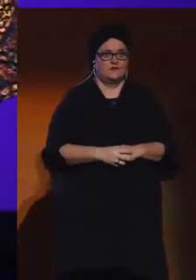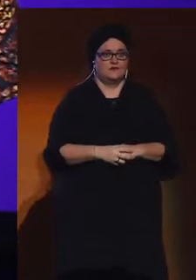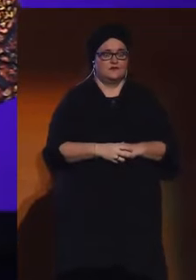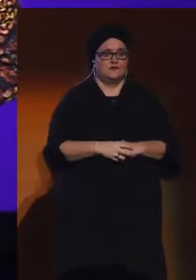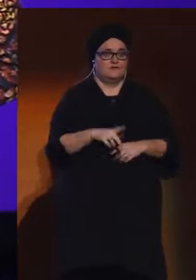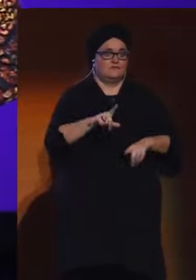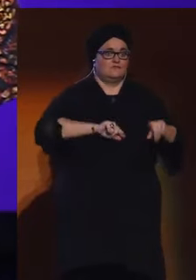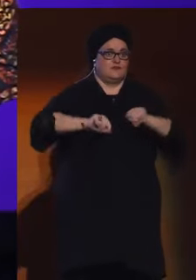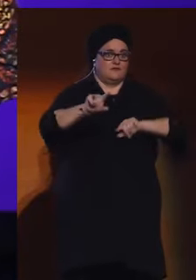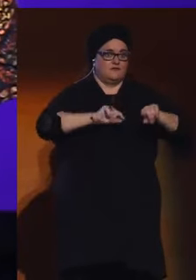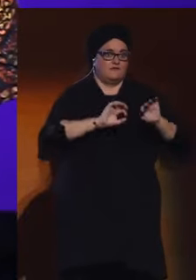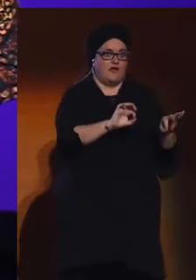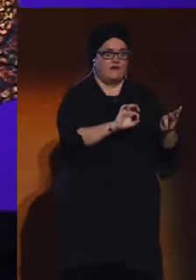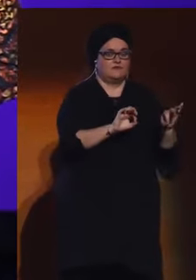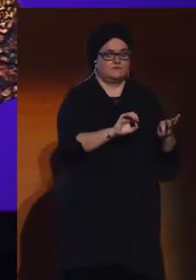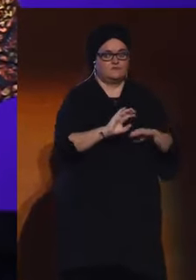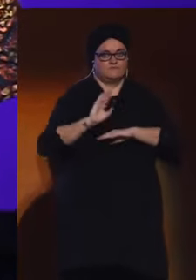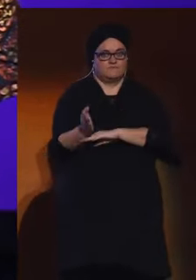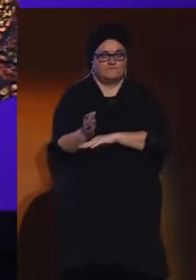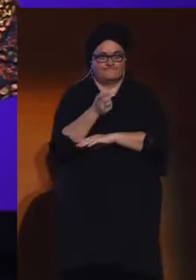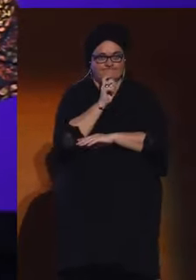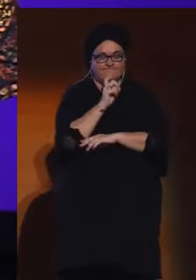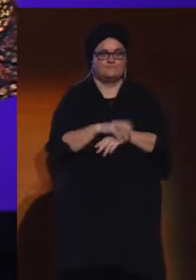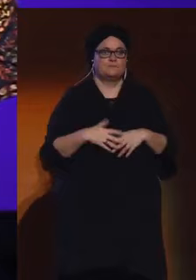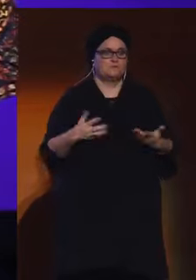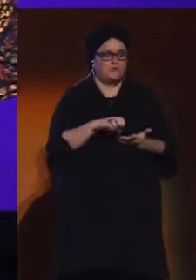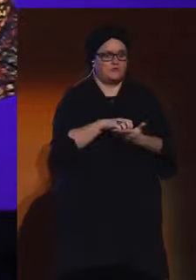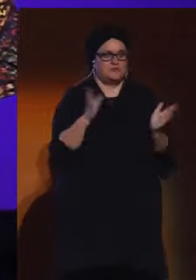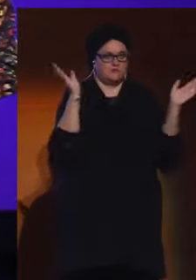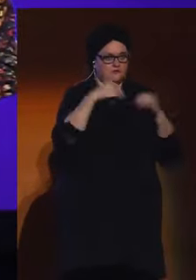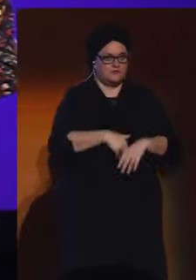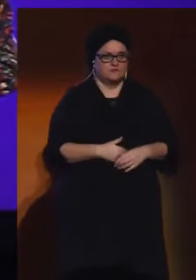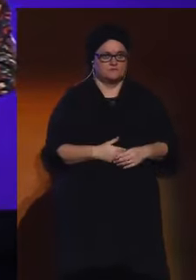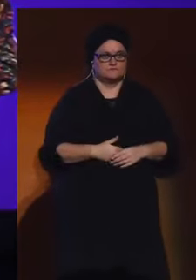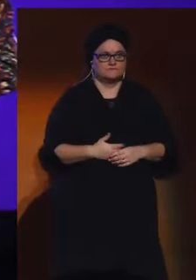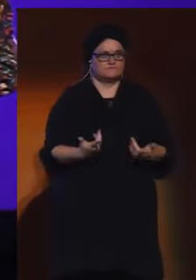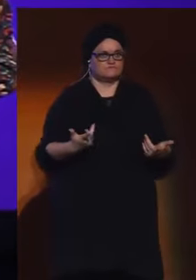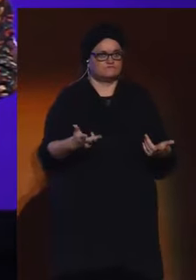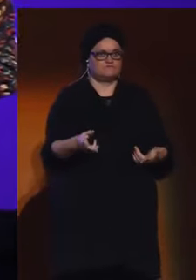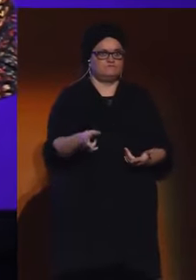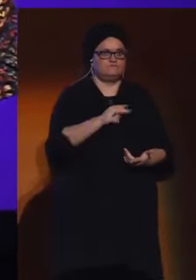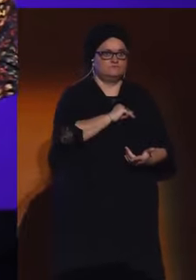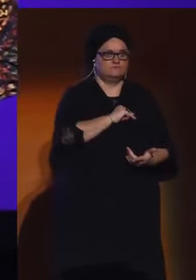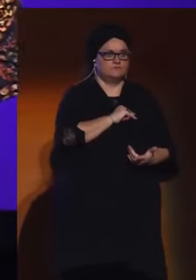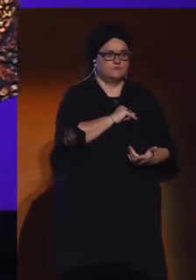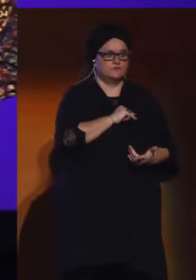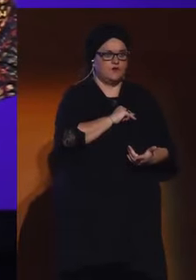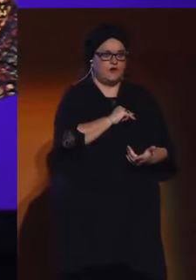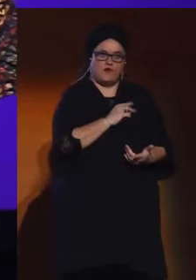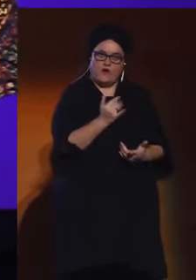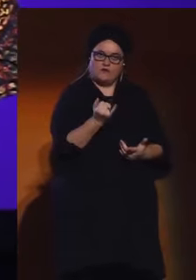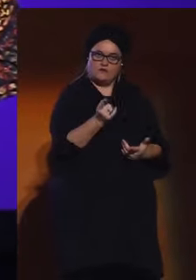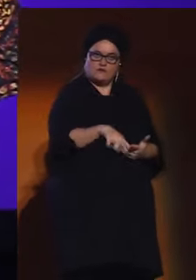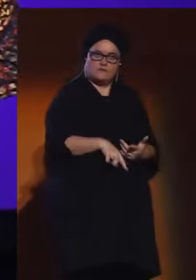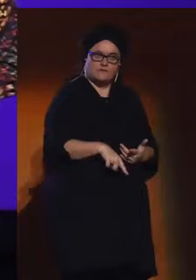hau ezalako erabakiak. Baina dudari gabe ere saria badakar